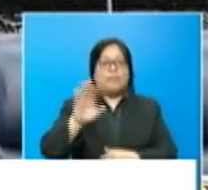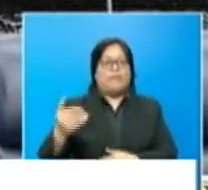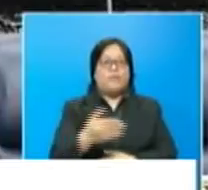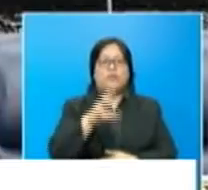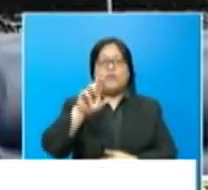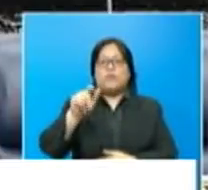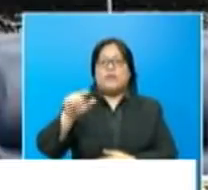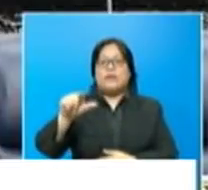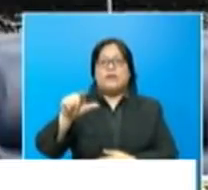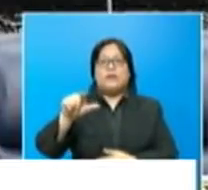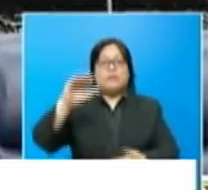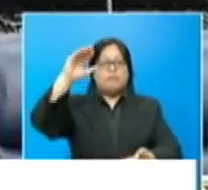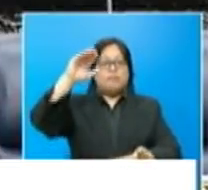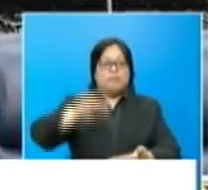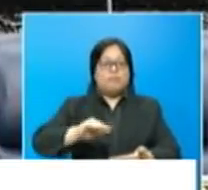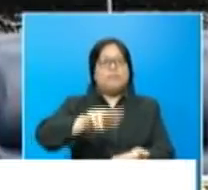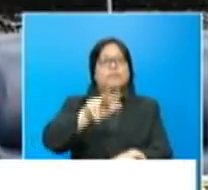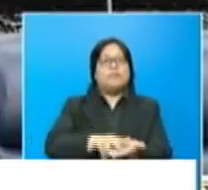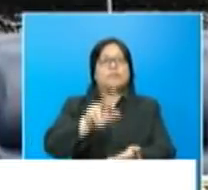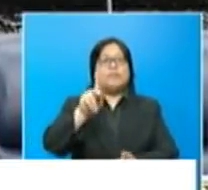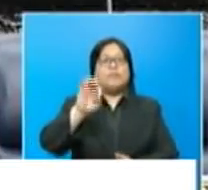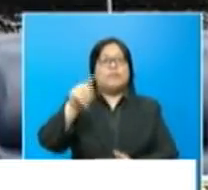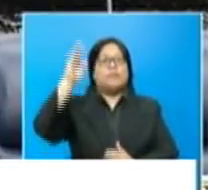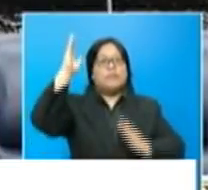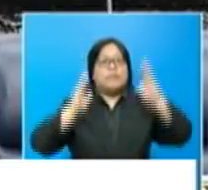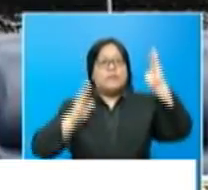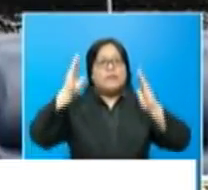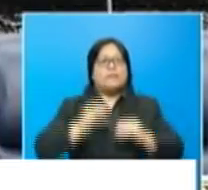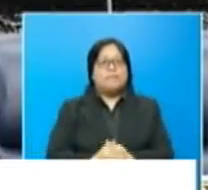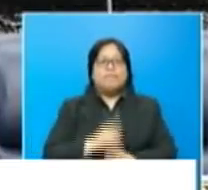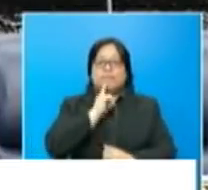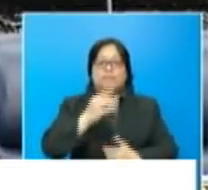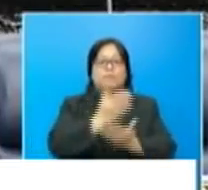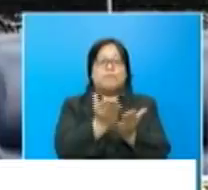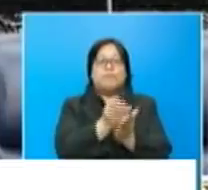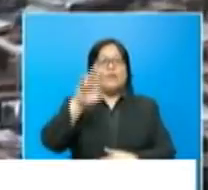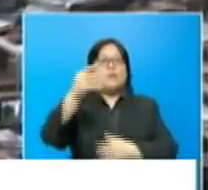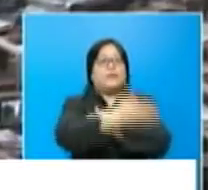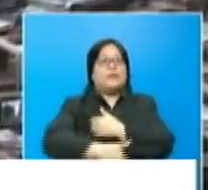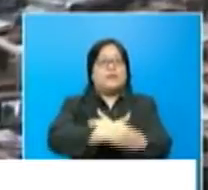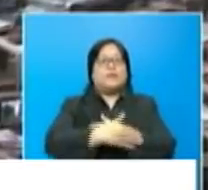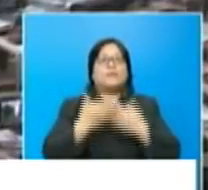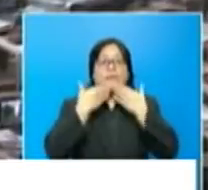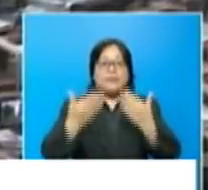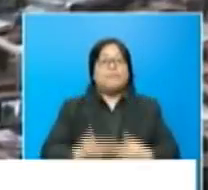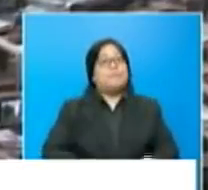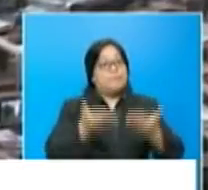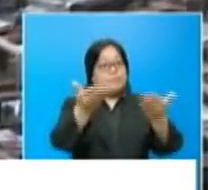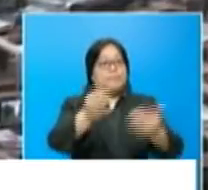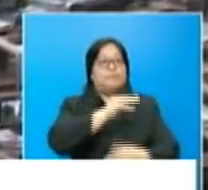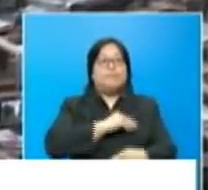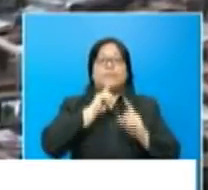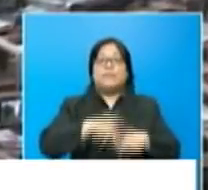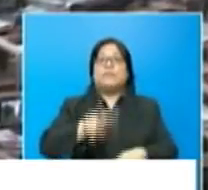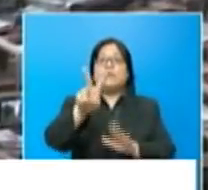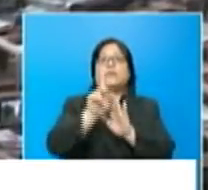setuju dan kita tidak sokong untuk belanjawan tersebut di peringkat jawatan kuasa. Jadi memang untuk dahulu memang